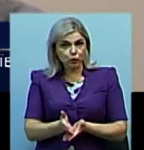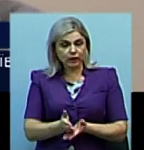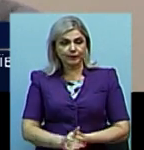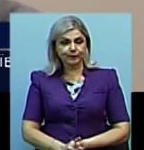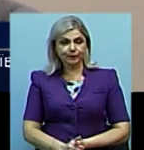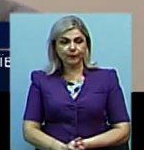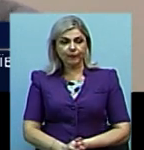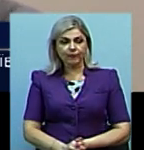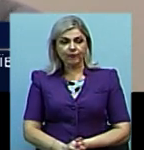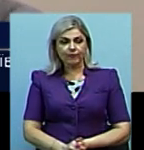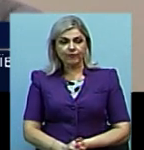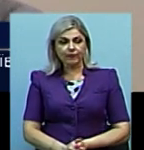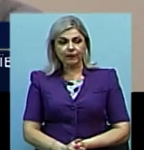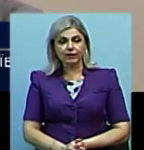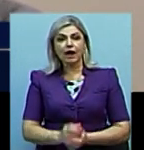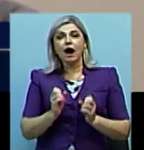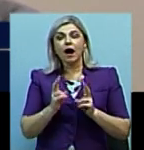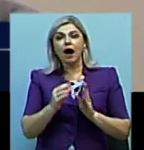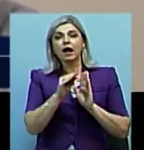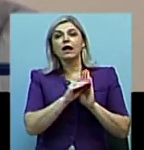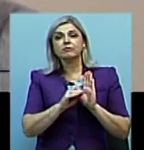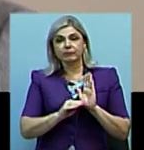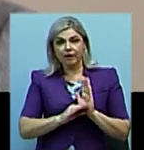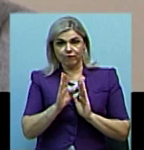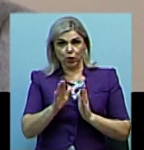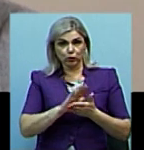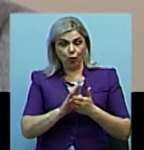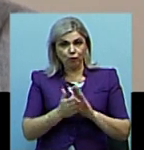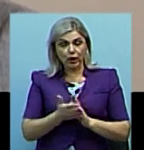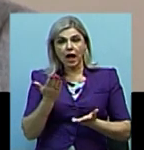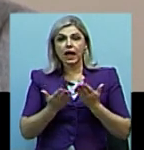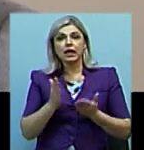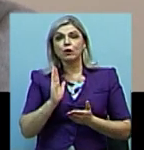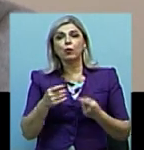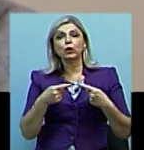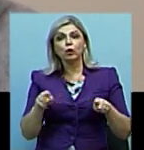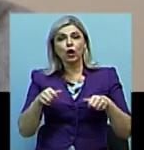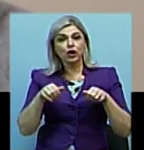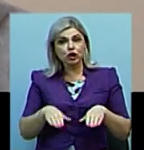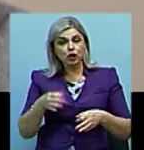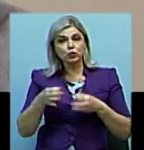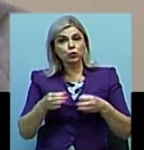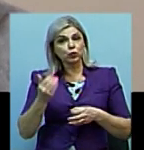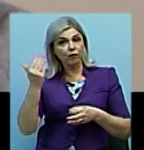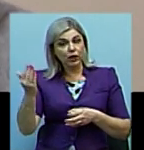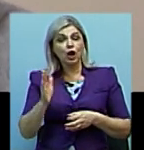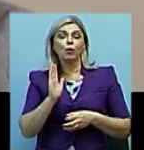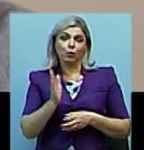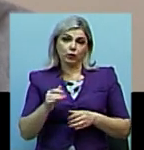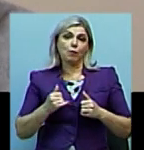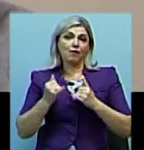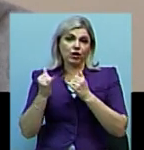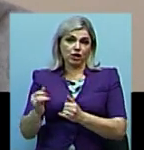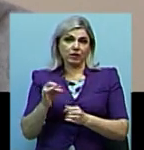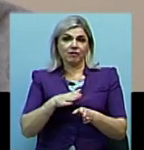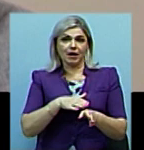В цих рамках будемо надавати, як розписано в договорі. Якщо будуть інші рішення судові, ми будемо їх поважати і триматись